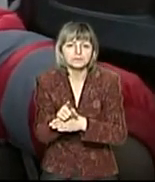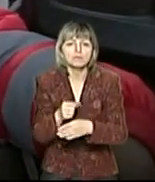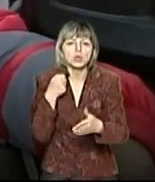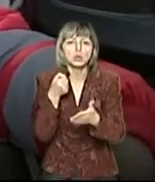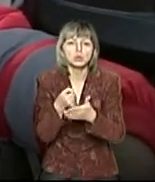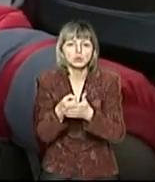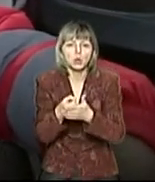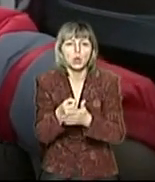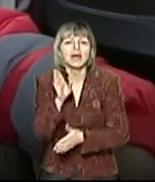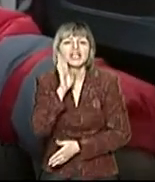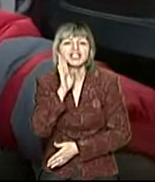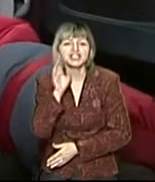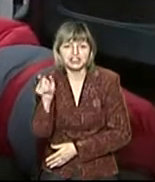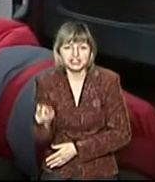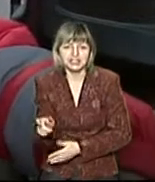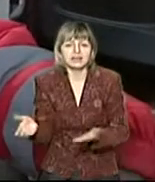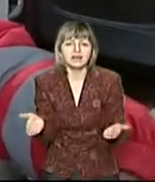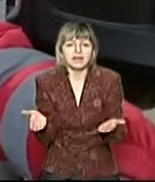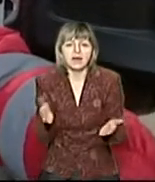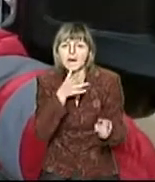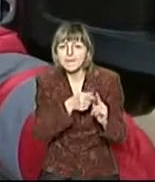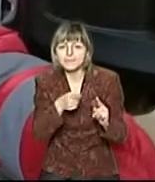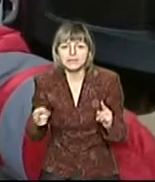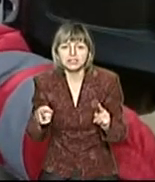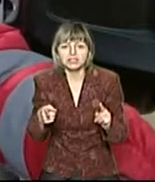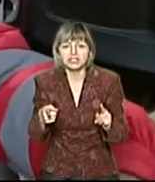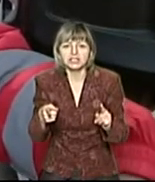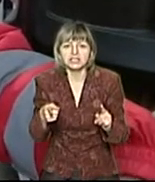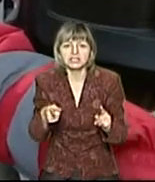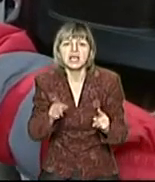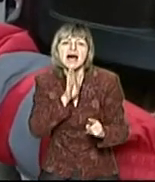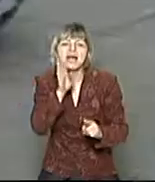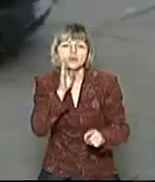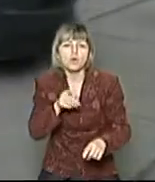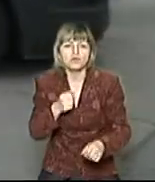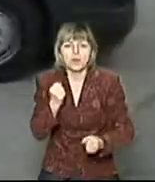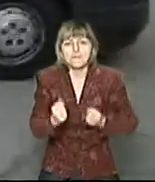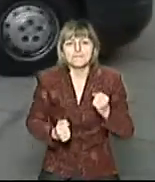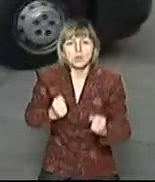до жінки, яка під час ранкової пробіжки їй стало погано.